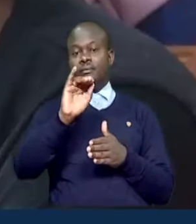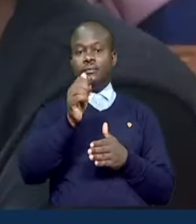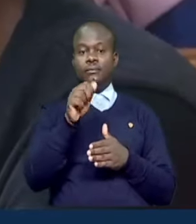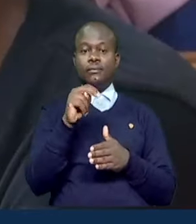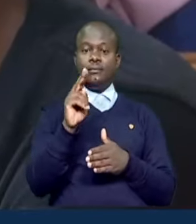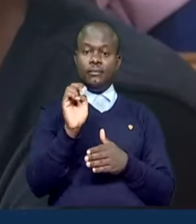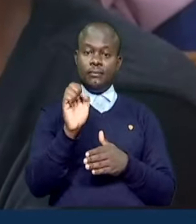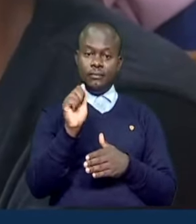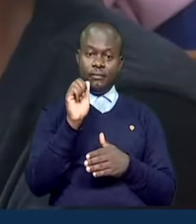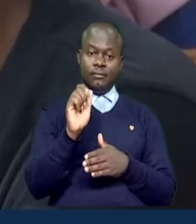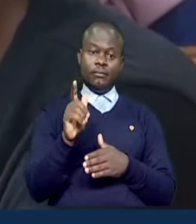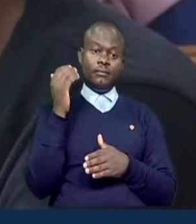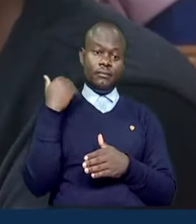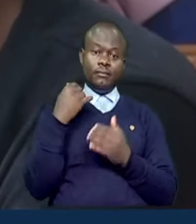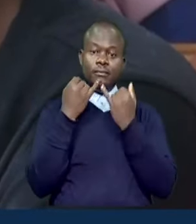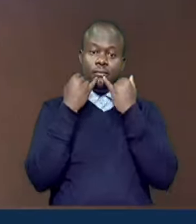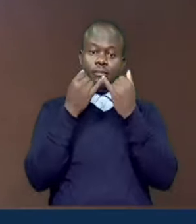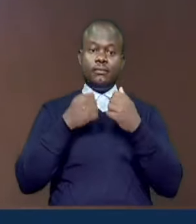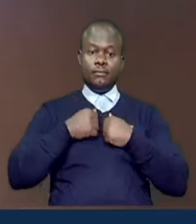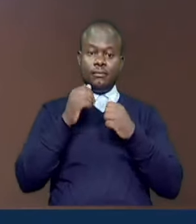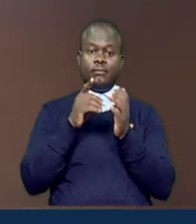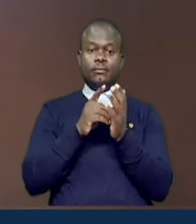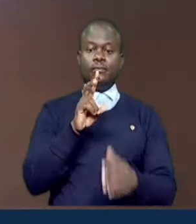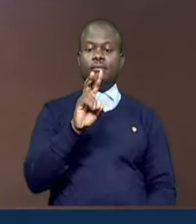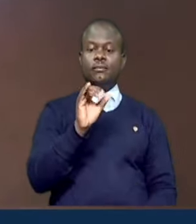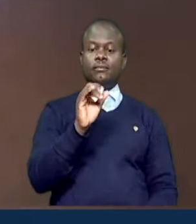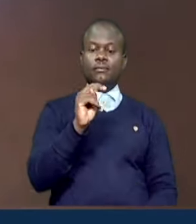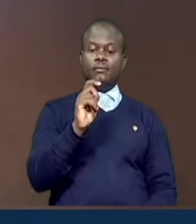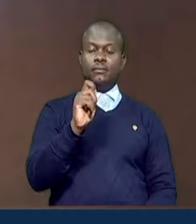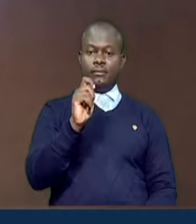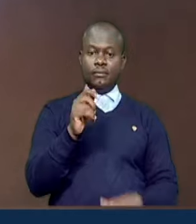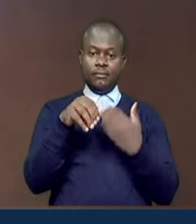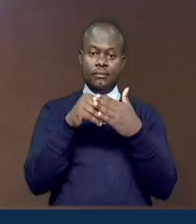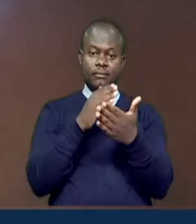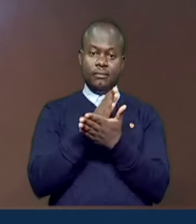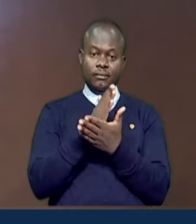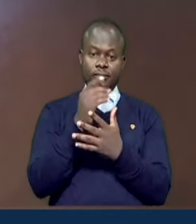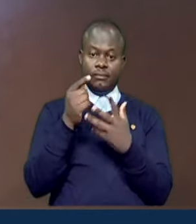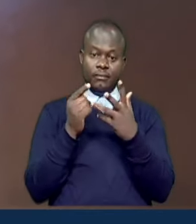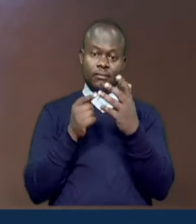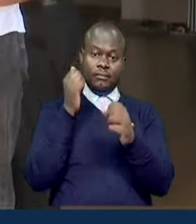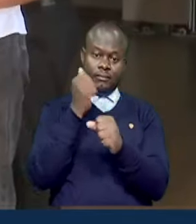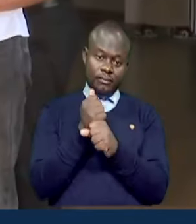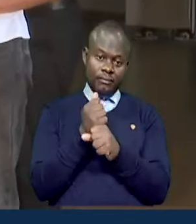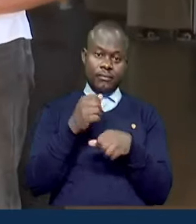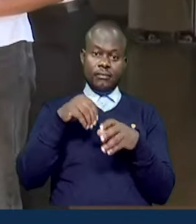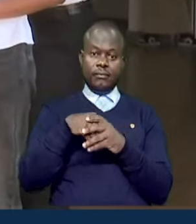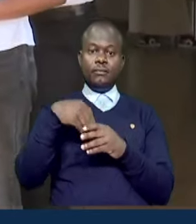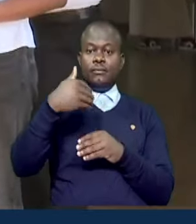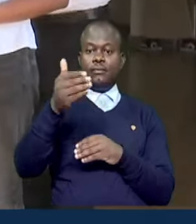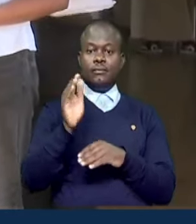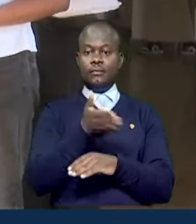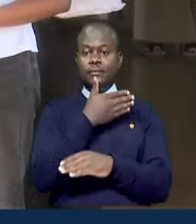abwira mugenzi we w'u Rwanda, ndavuga Dr. Vincent Biruta, avuga ko mu by'ukuri mu byo bagiye bakora harimo kugenda bakuraho